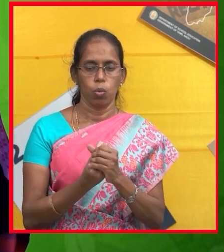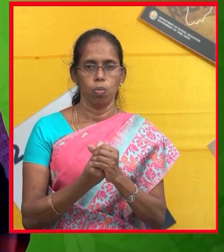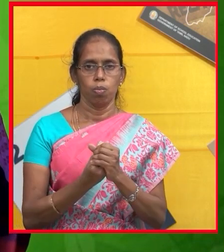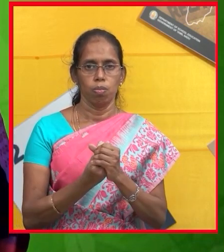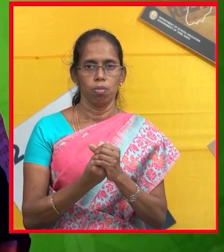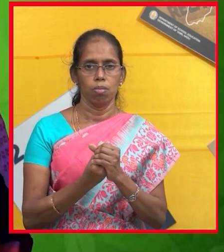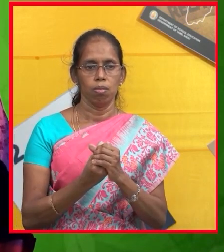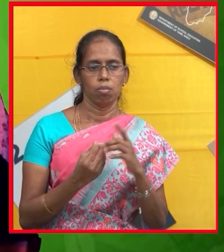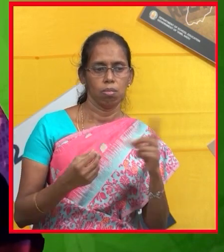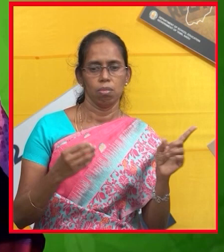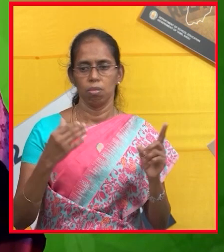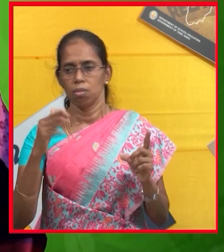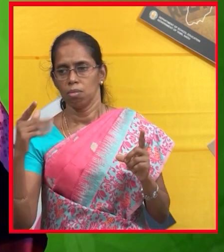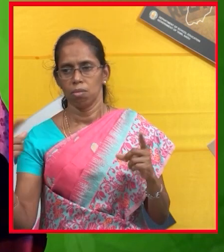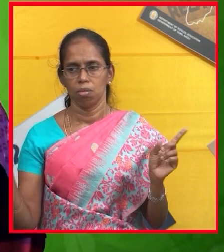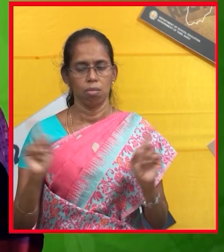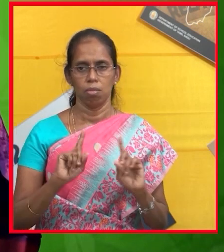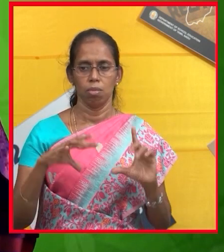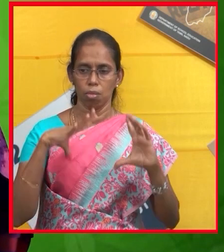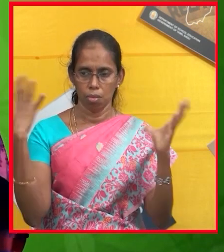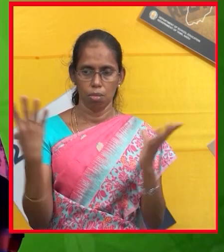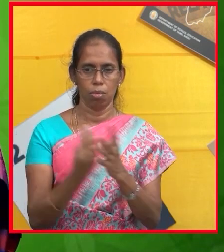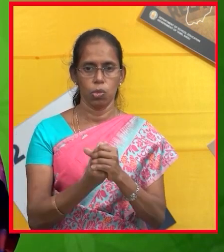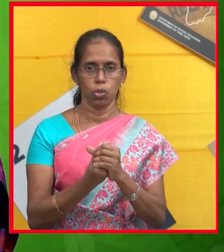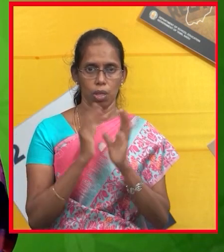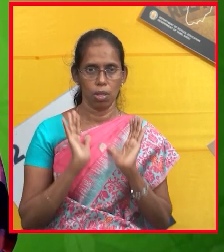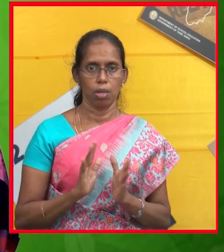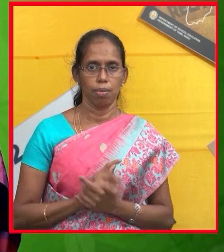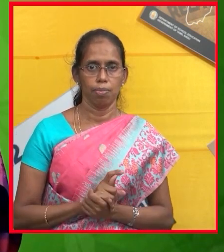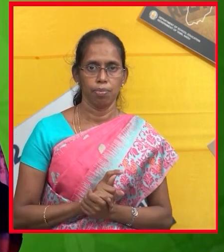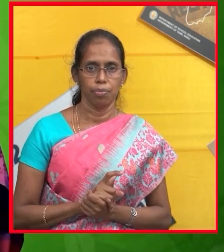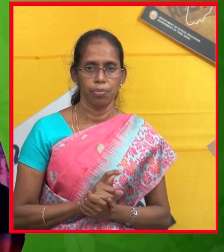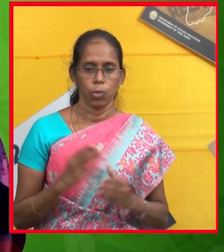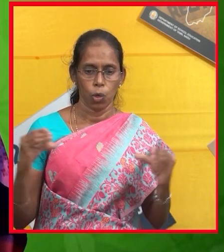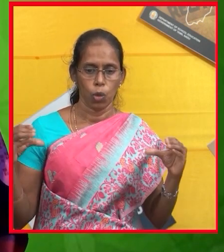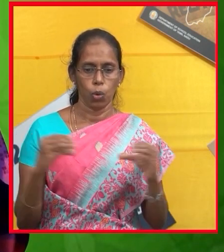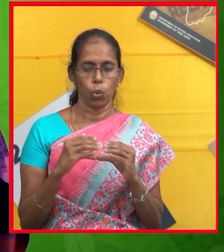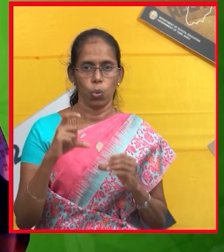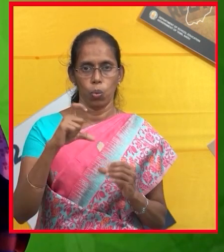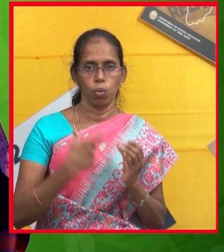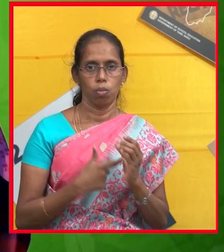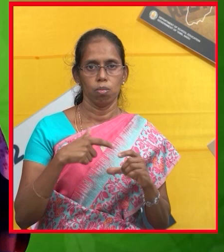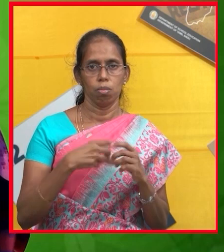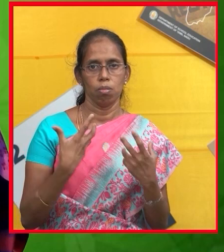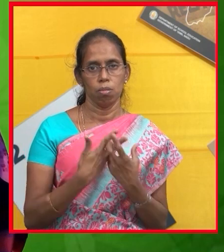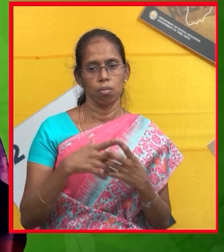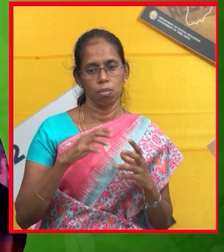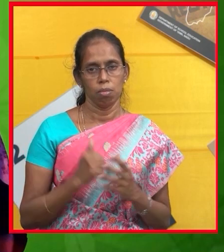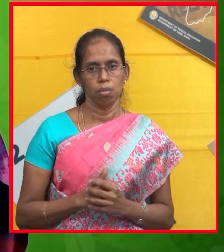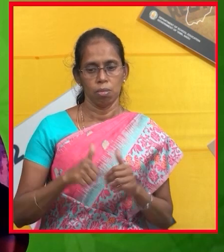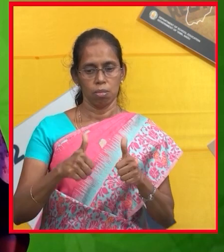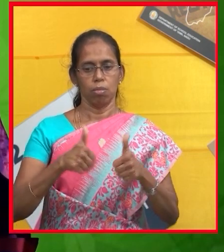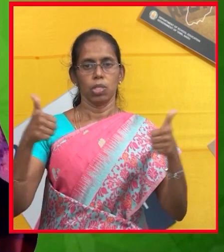இருக்கிறவங்களோட ஒத்துழைப்பு, பணியில் இருக்கும்போது பணி செய்யும் இடத்துல இருக்கிறவங்களோட ஒத்துழைப்பு, இதெல்லாம் இல்லாமல் நம்மளால் எதையுமே சக்ஸஸ் பண்ண